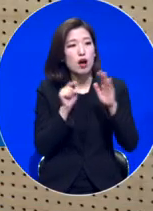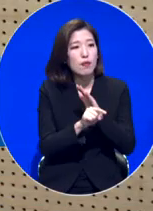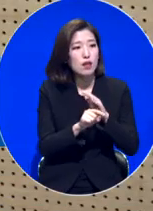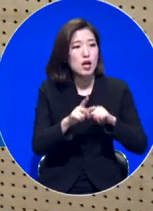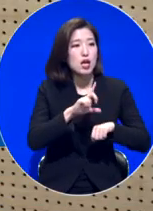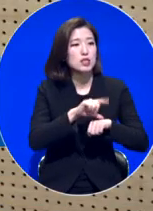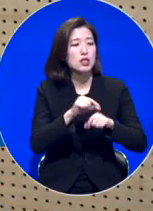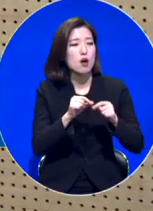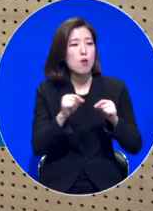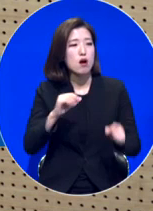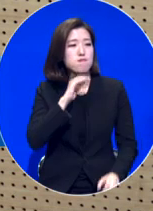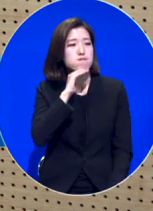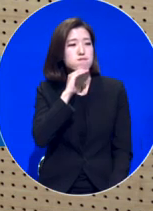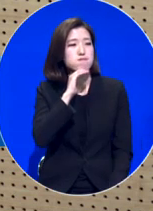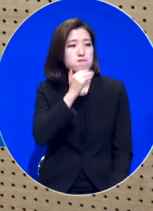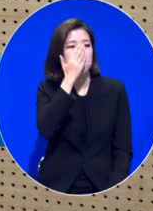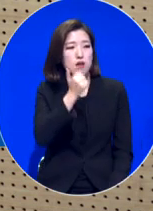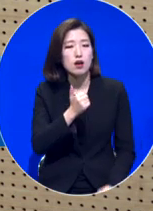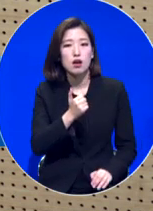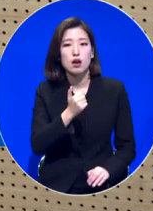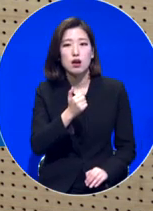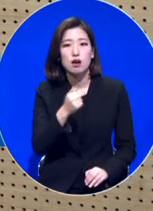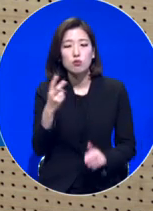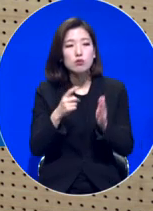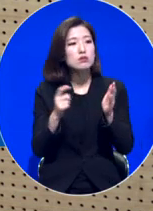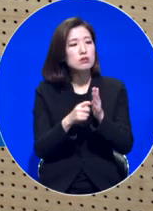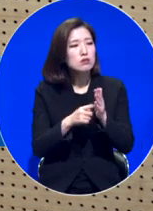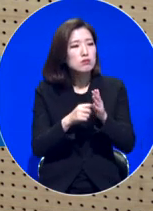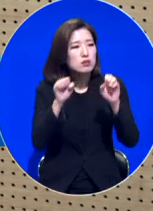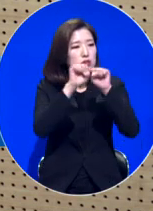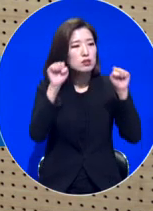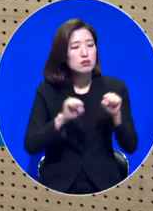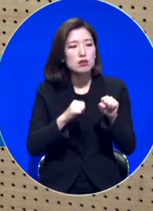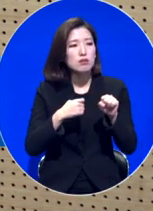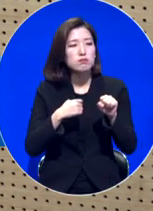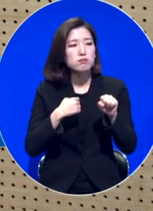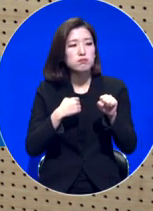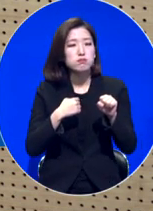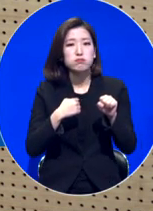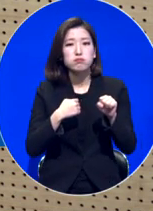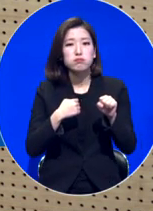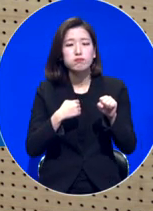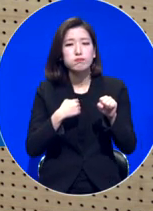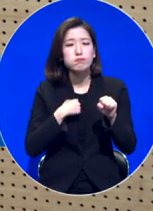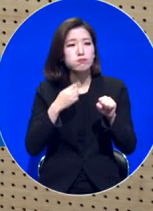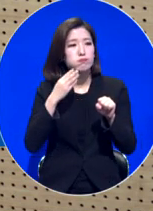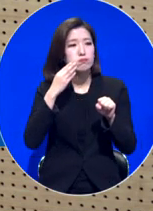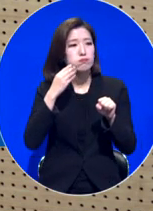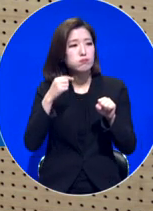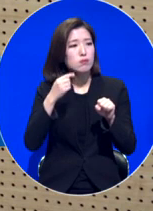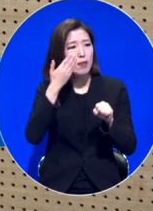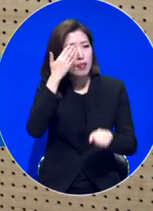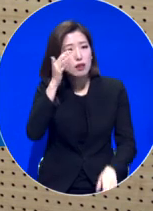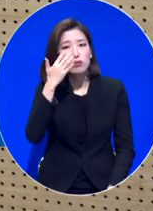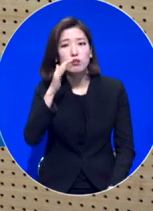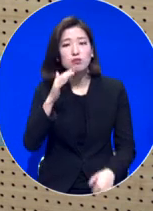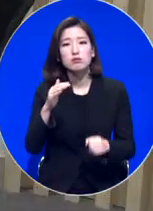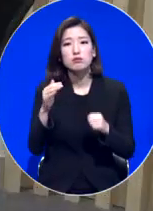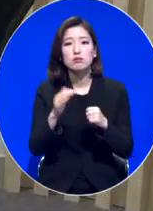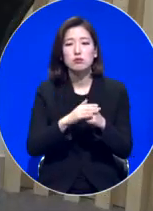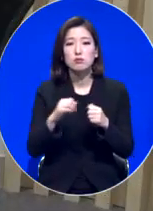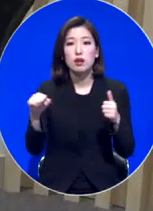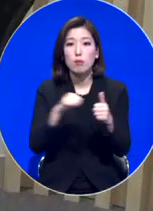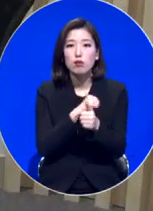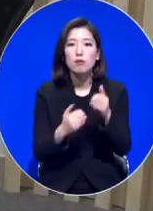이용과 관련해서 이제 익숙하지 않은 어떤 응급실 이용에 익숙하지 않는 뭐 이런 정도를 예로 들 수